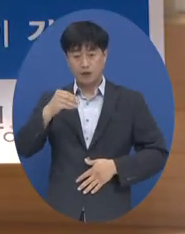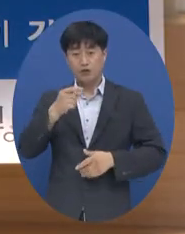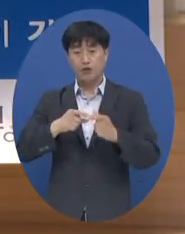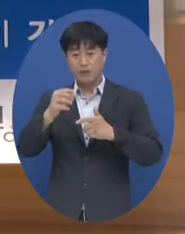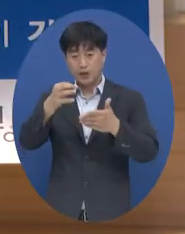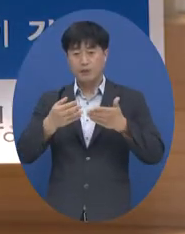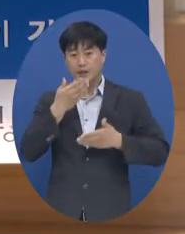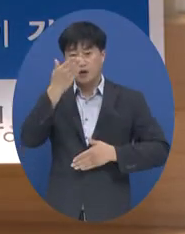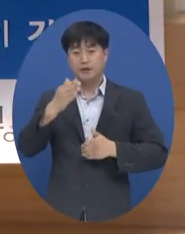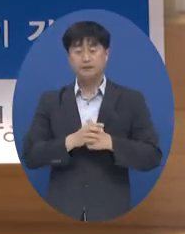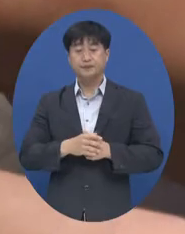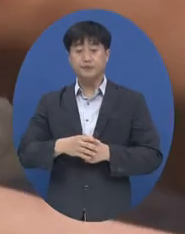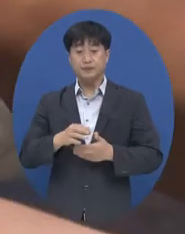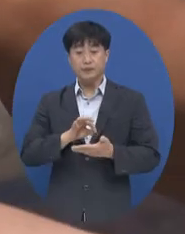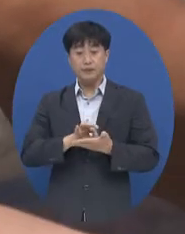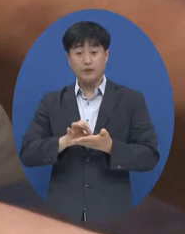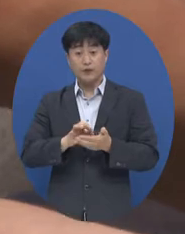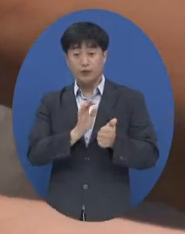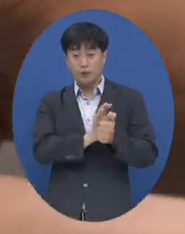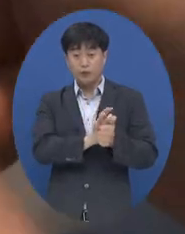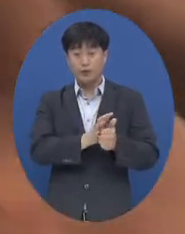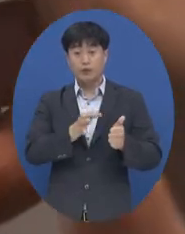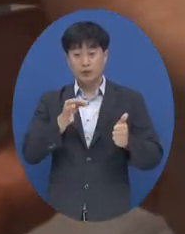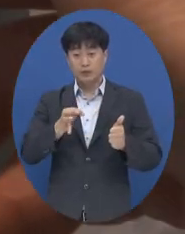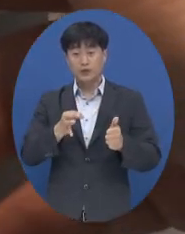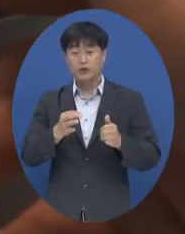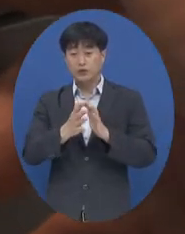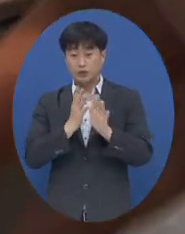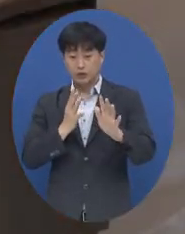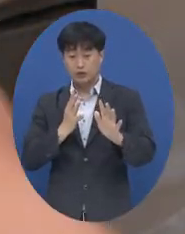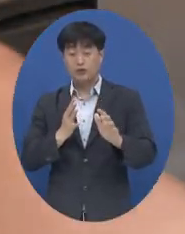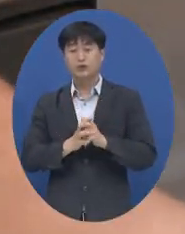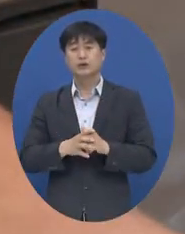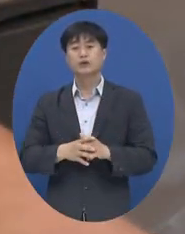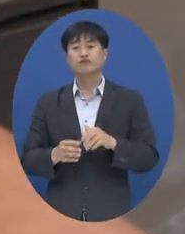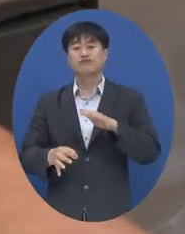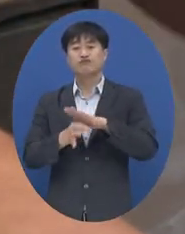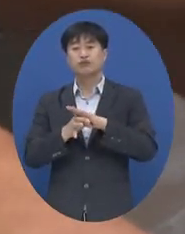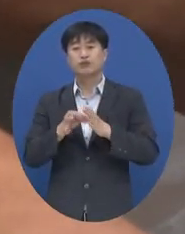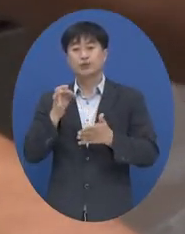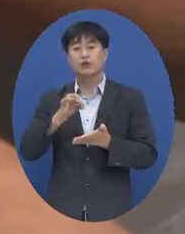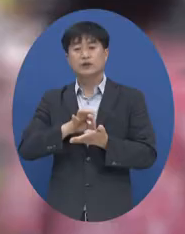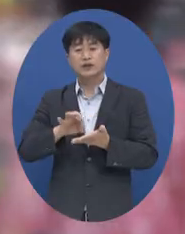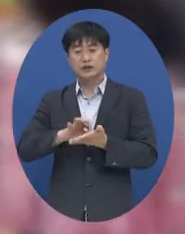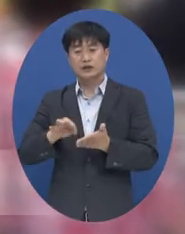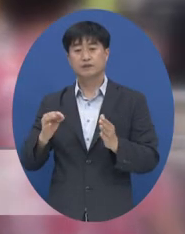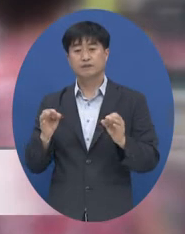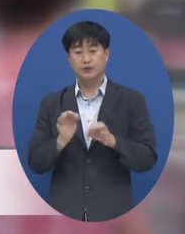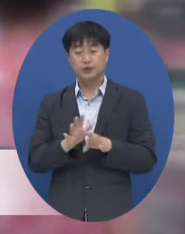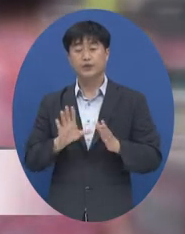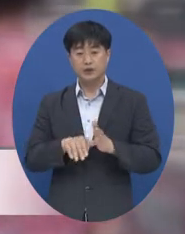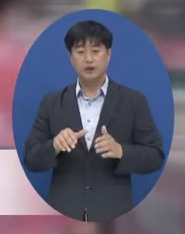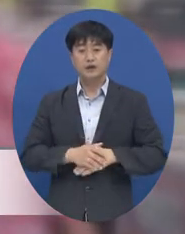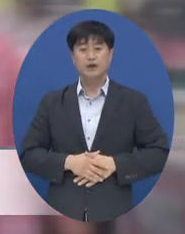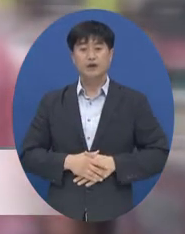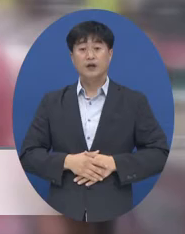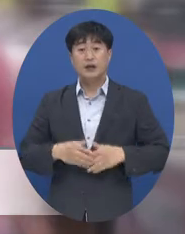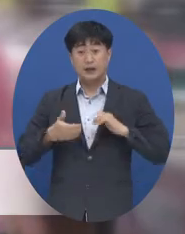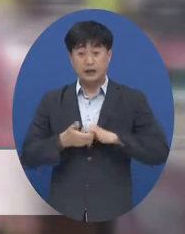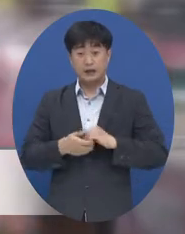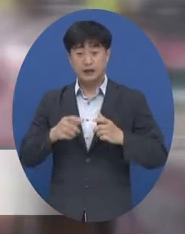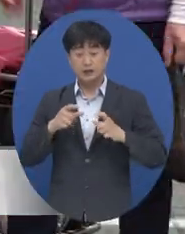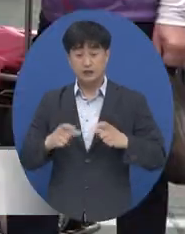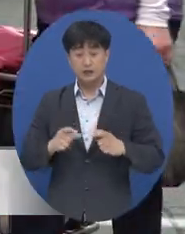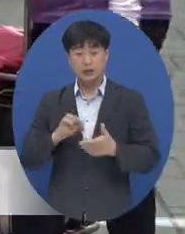있습니다. 단 소비지원금은 선착순으로 지급되는데 충전 금액을 전부 사용해야 합니다. 소비 촉진을 위한 경기도의